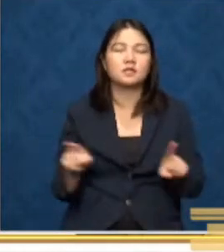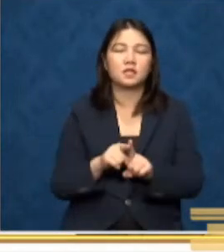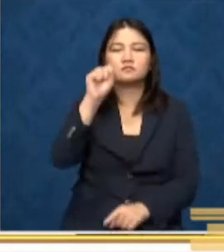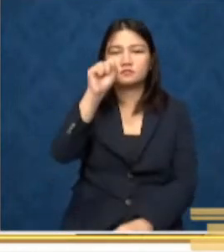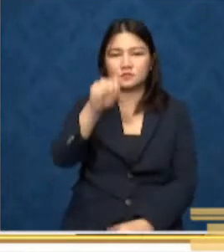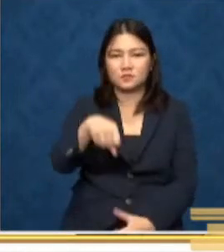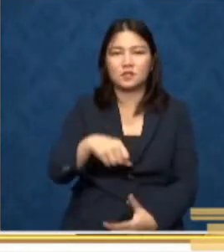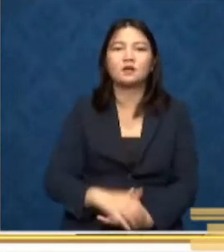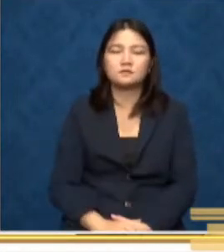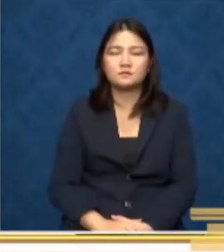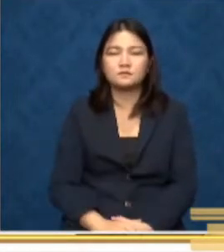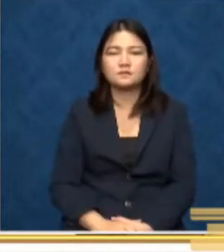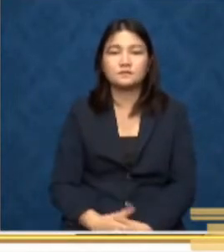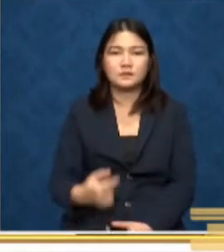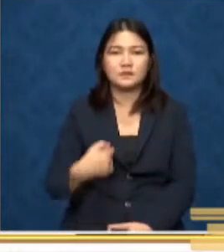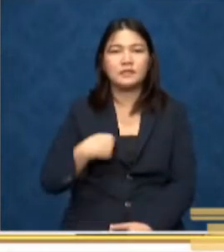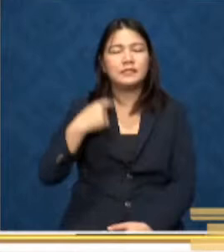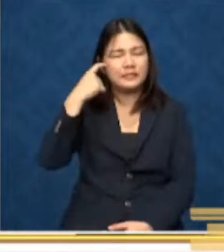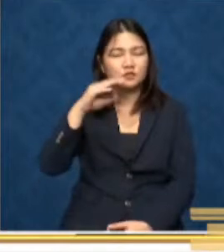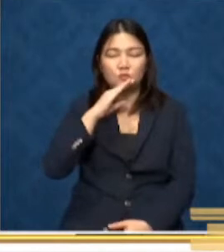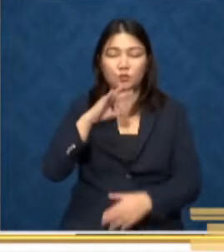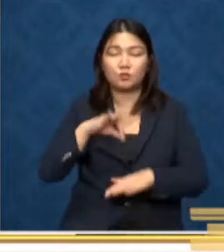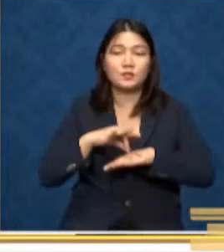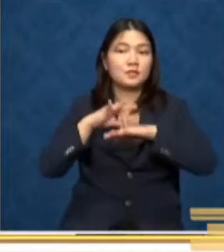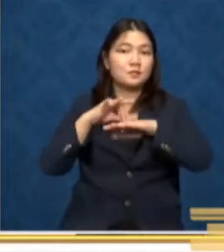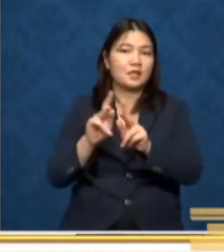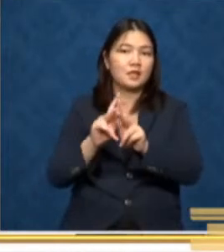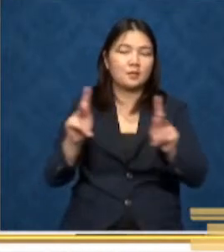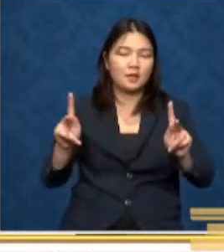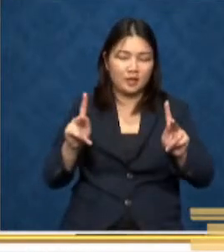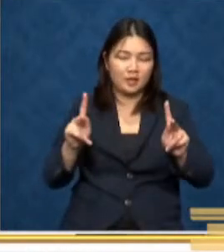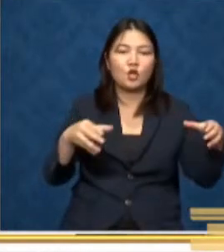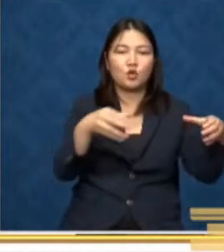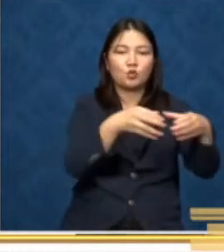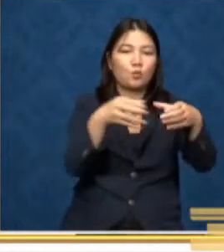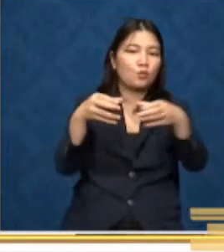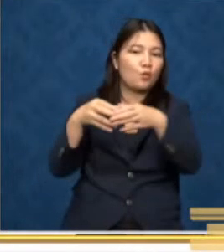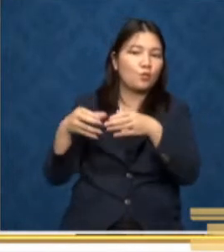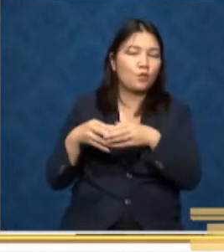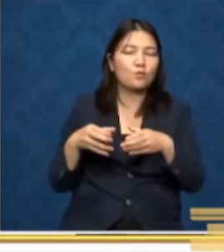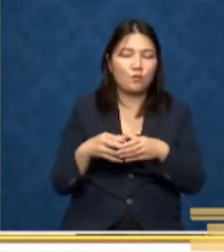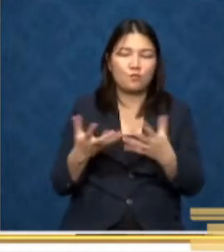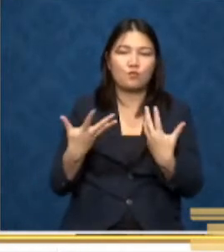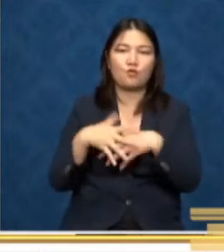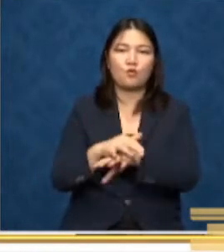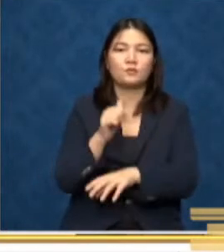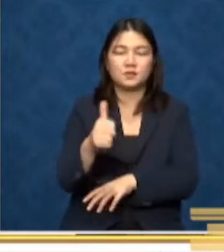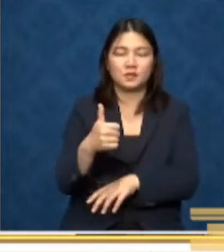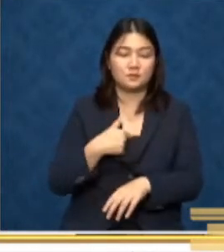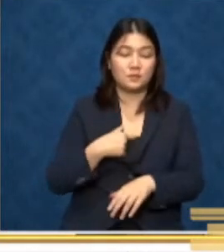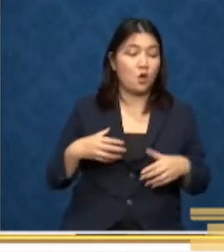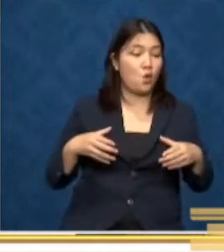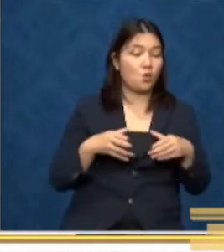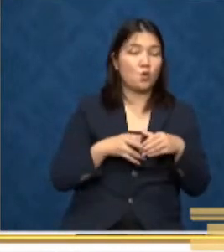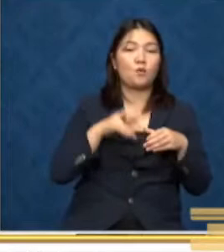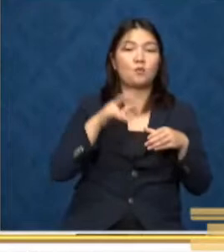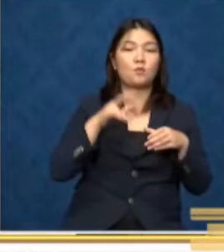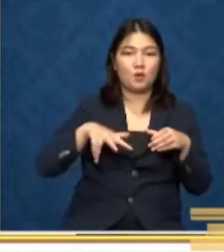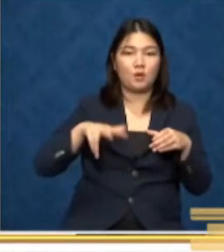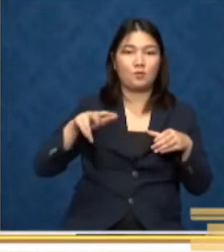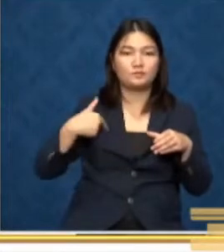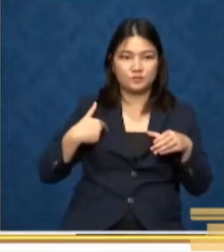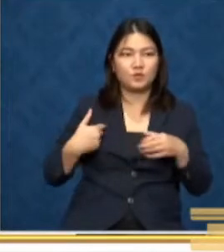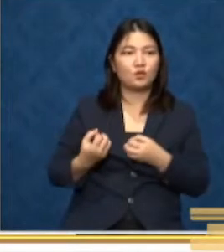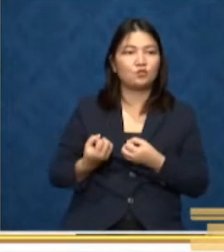เชื่อว่ากรรมธิการชุดนี้ซึ่งประกอบด้วยพรรคการเมืองหลายฝ่ายและพรรคผมก็จะส่งท่านจตุรนต์ฉายแ